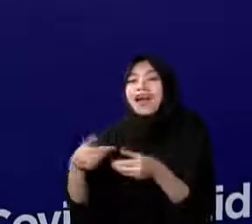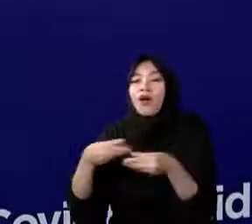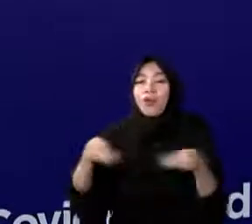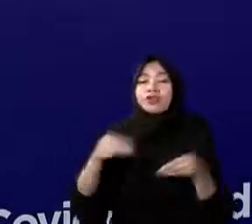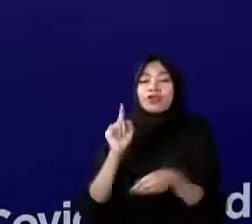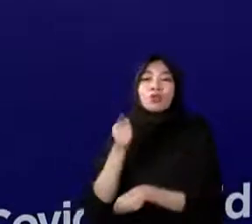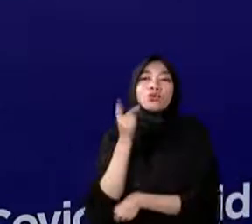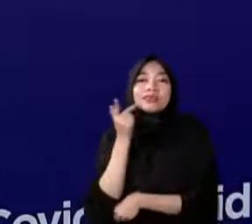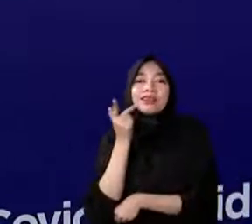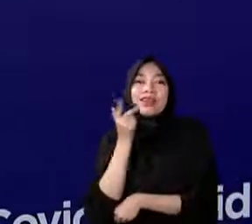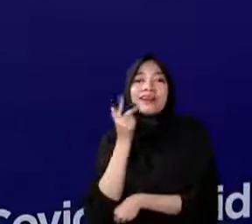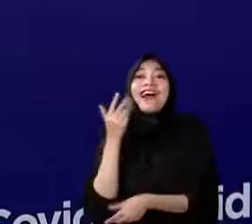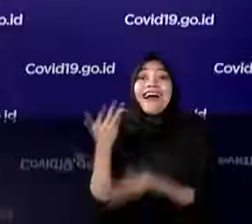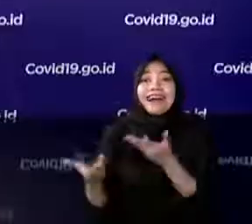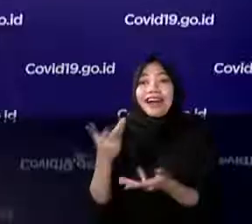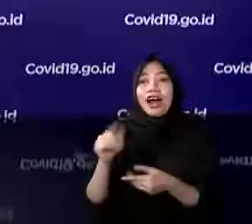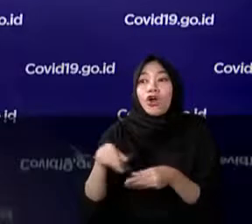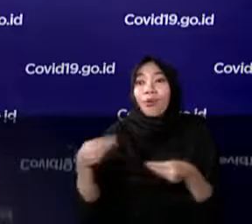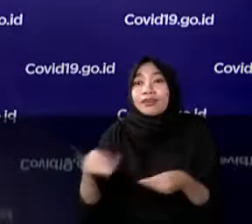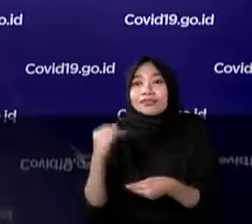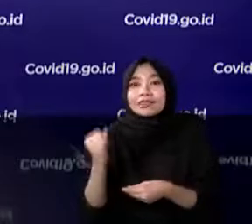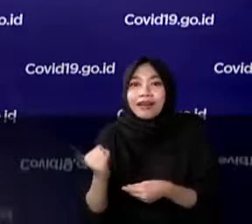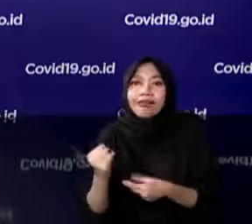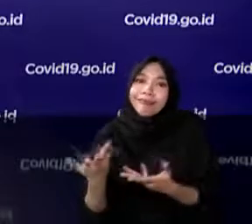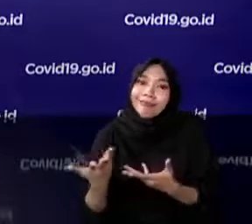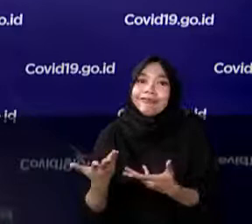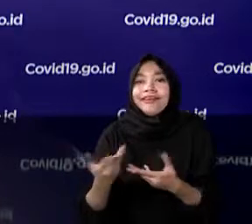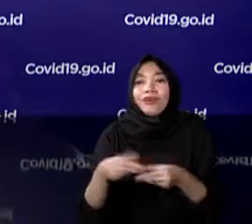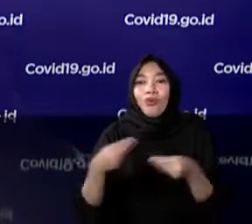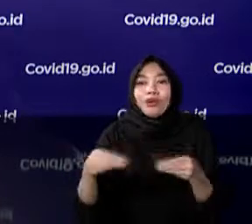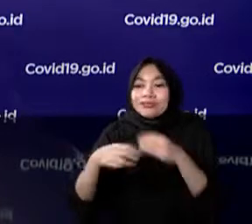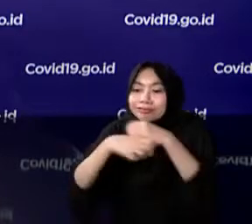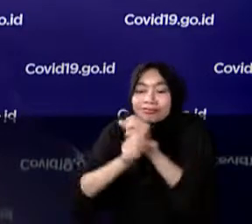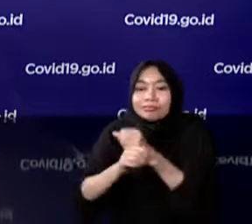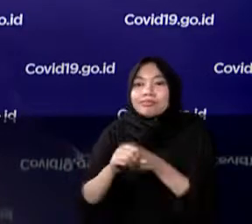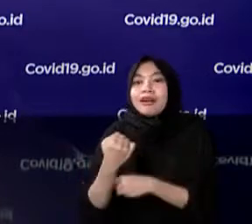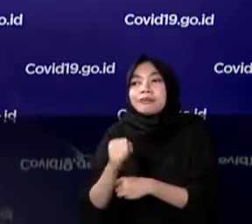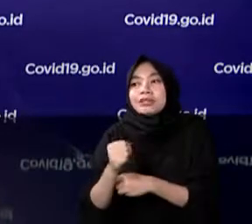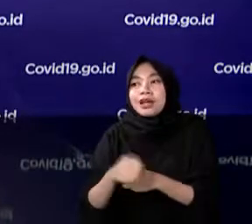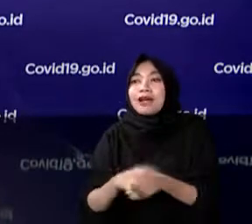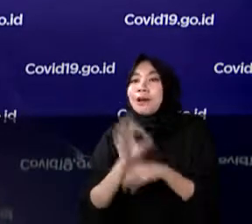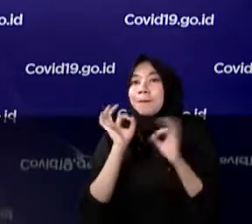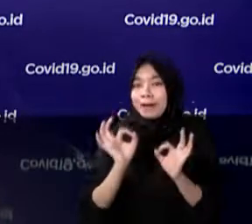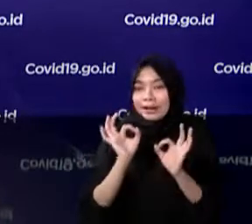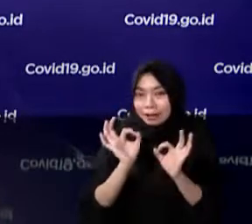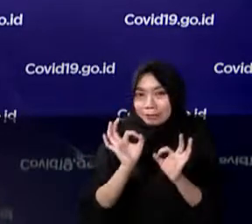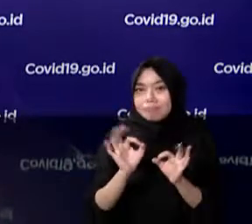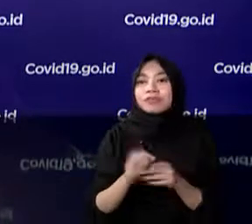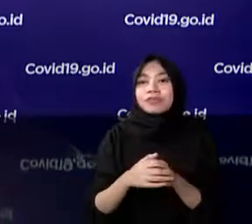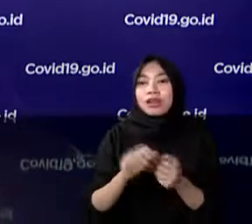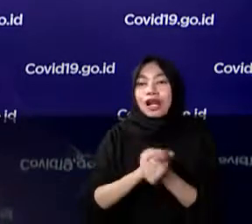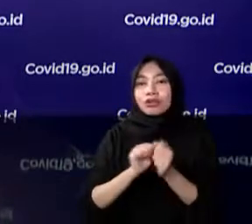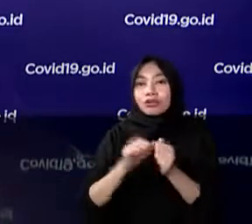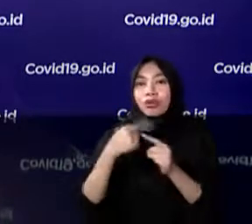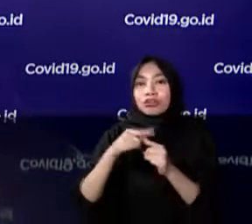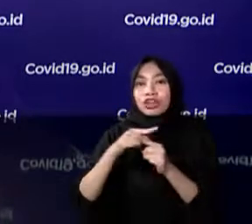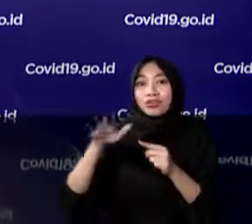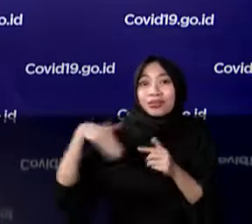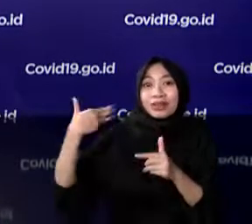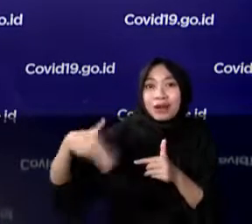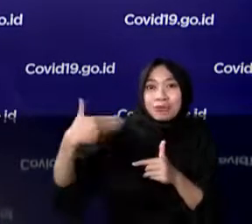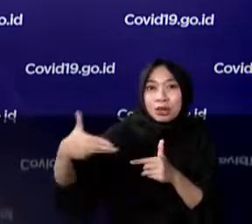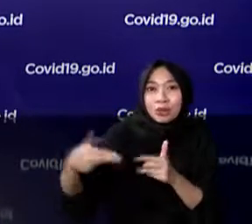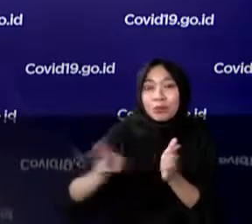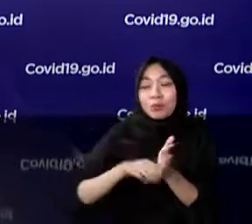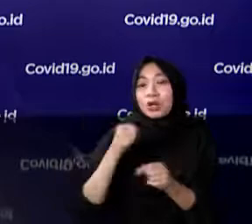sana. Hal-hal ini yang mempengaruhi. Baik, kalau gitu sekarang kita pantau bagaimana perkembangan kasus positif mingguan nih Mbak Dewi, bisa dijelaskan? Ya,